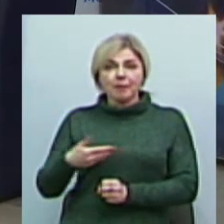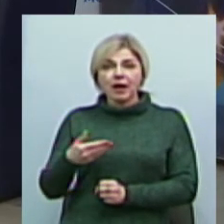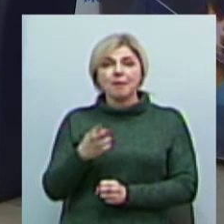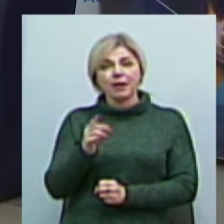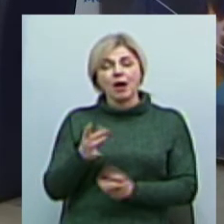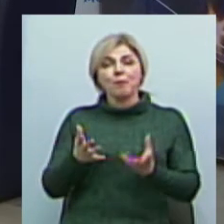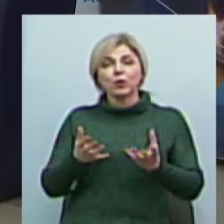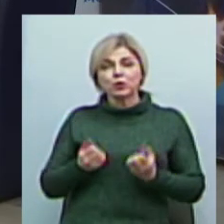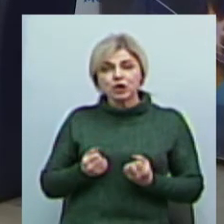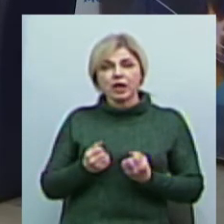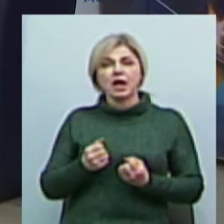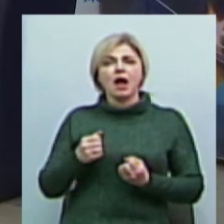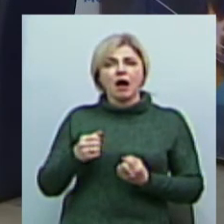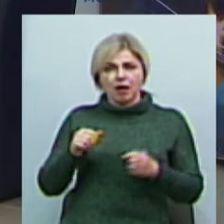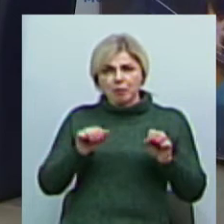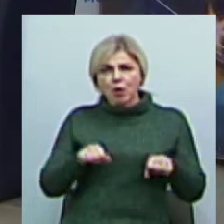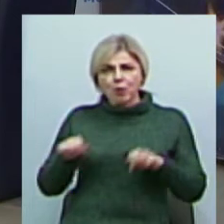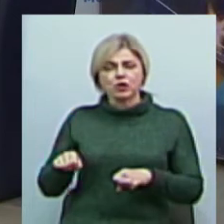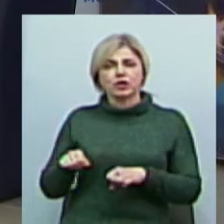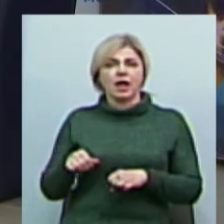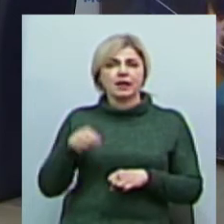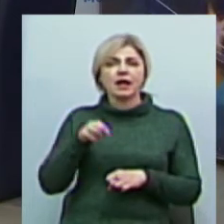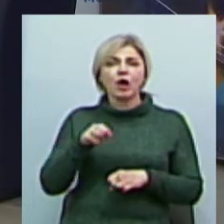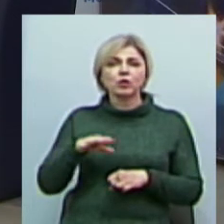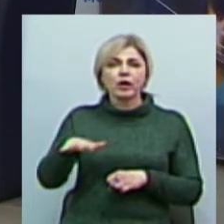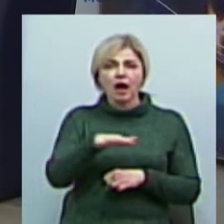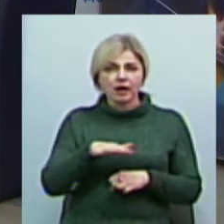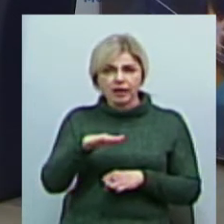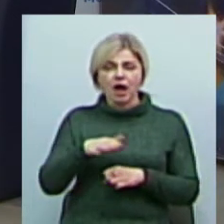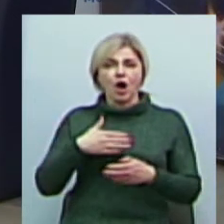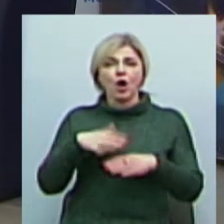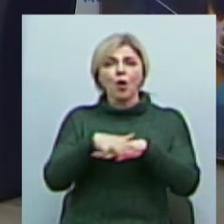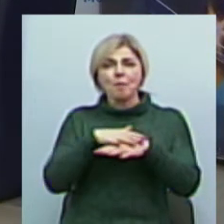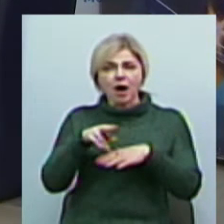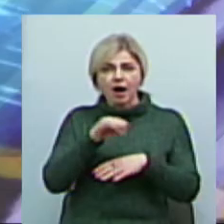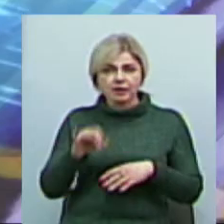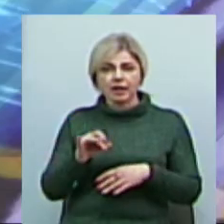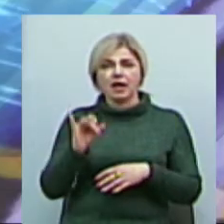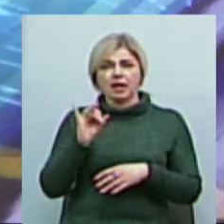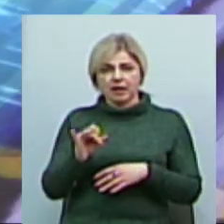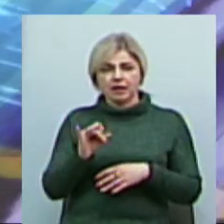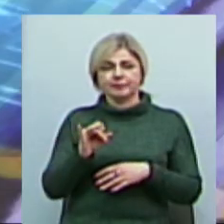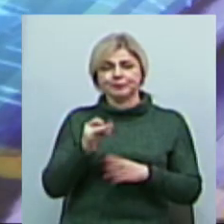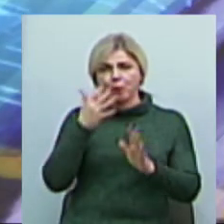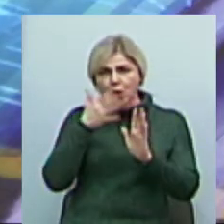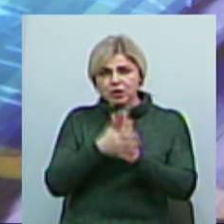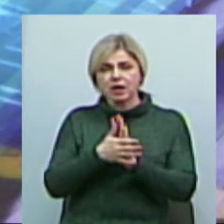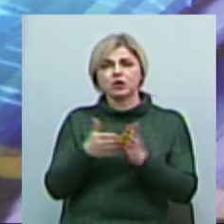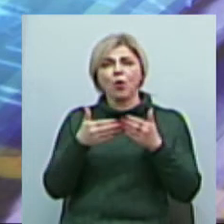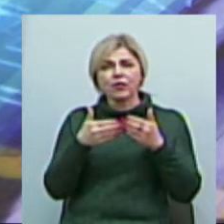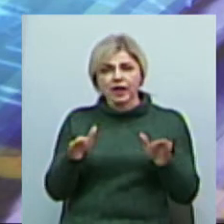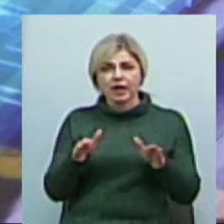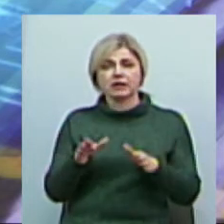проможные территориальные громады, и государство без коррупции, эффективное управление, открытое, прозрачное, где, в